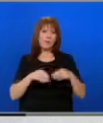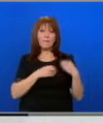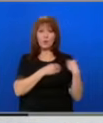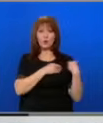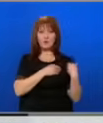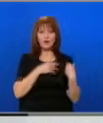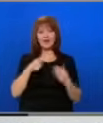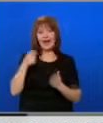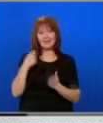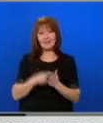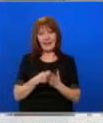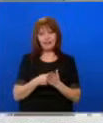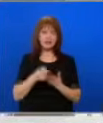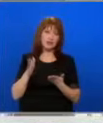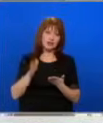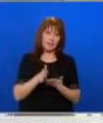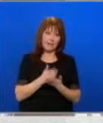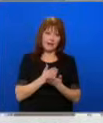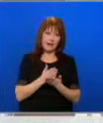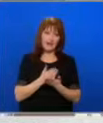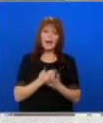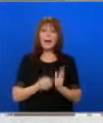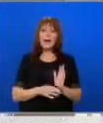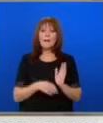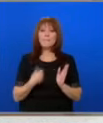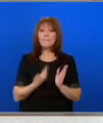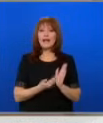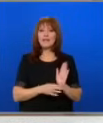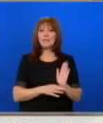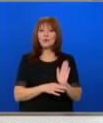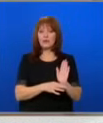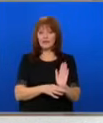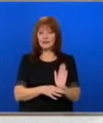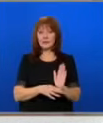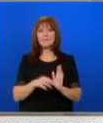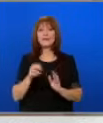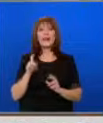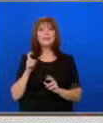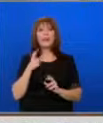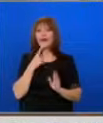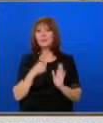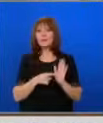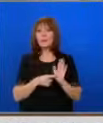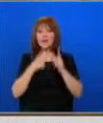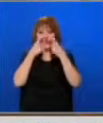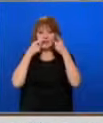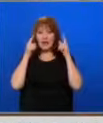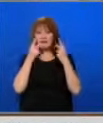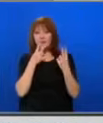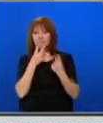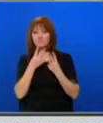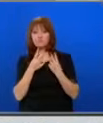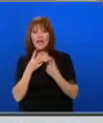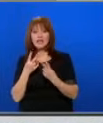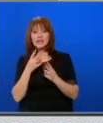че тази такса ще бъде премахната. Пред депутатите от Комисията по въпросите на Европейския съюз, Габриел посочи, че Нидерландия следи процеса по промяна